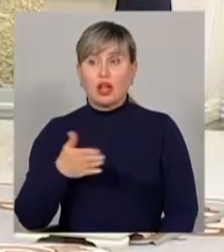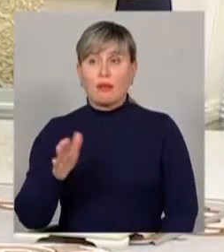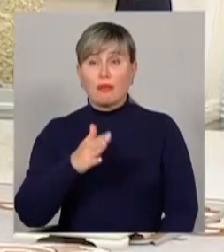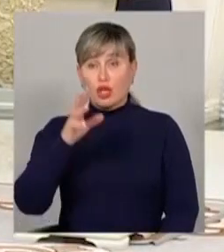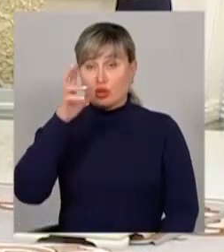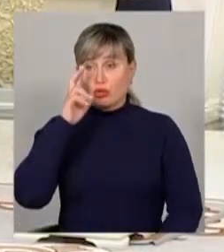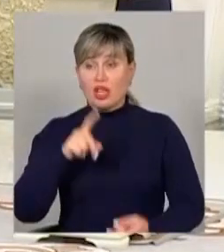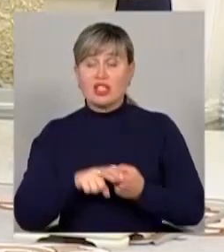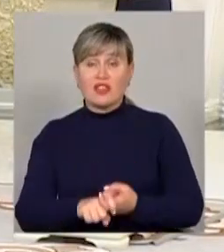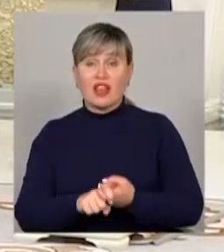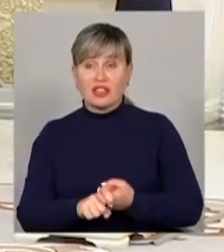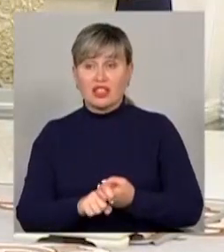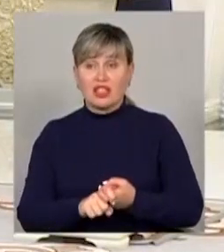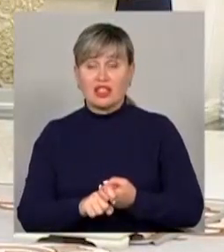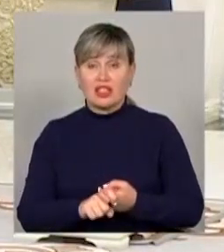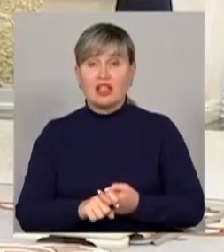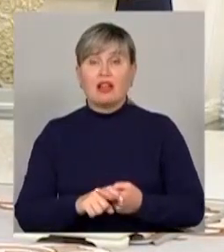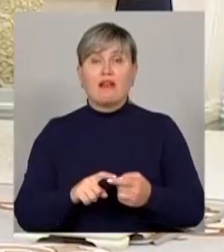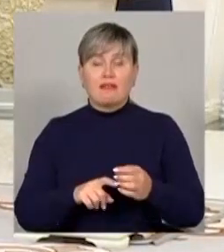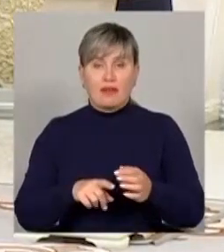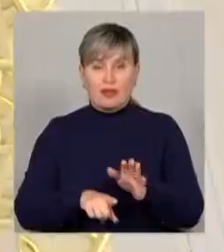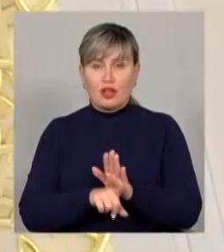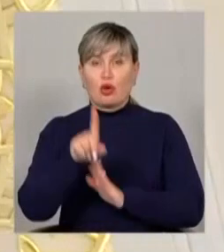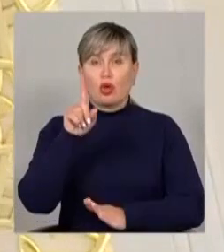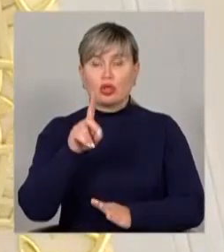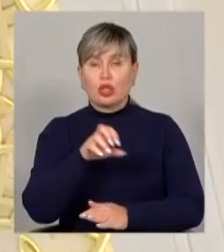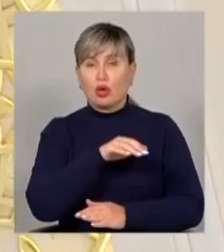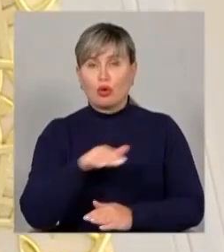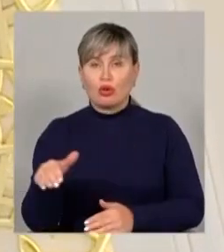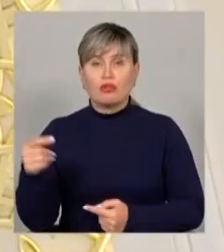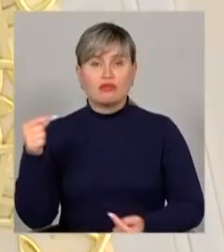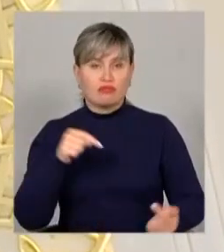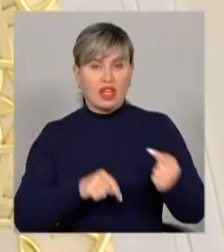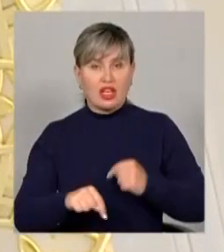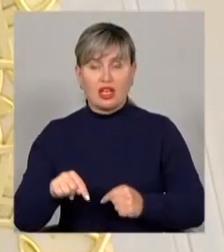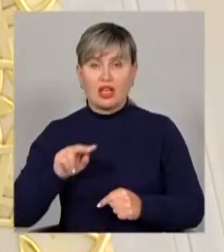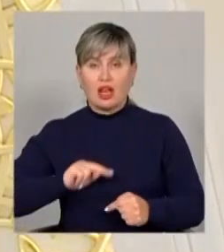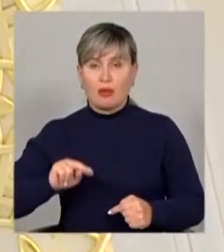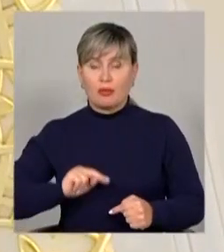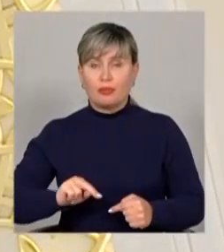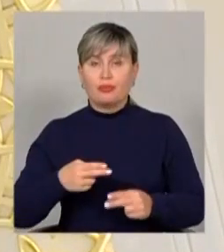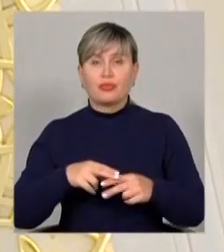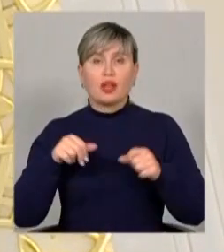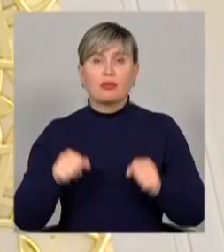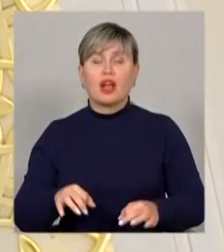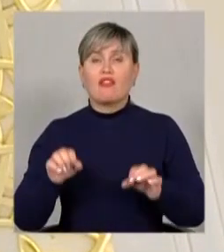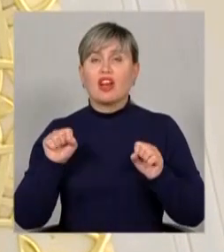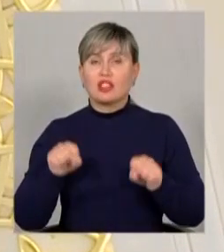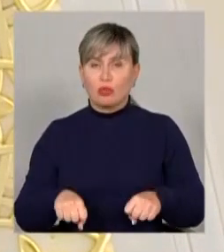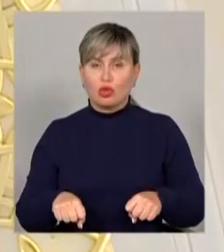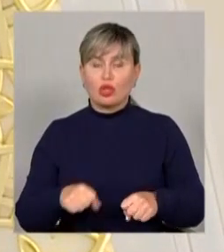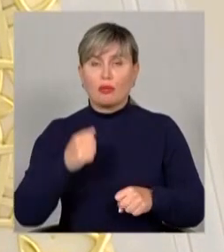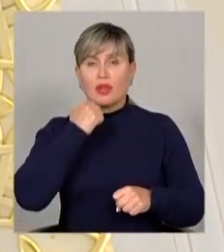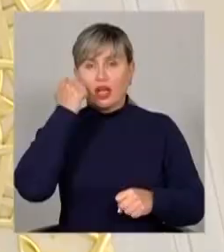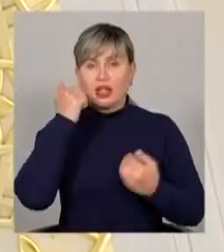межгосударственные связи выходят на уровень союзнического взаимодействия. Это стало возможным благодаря